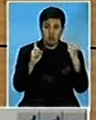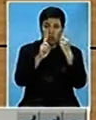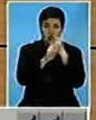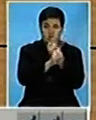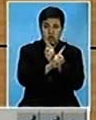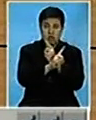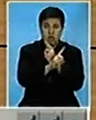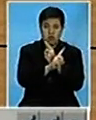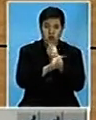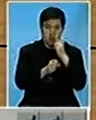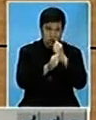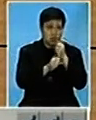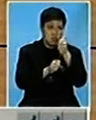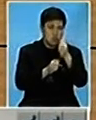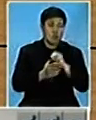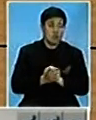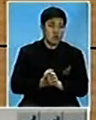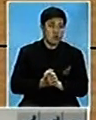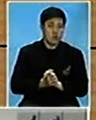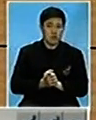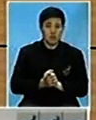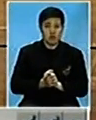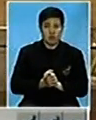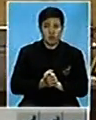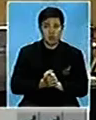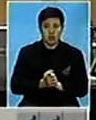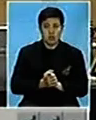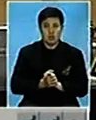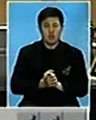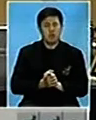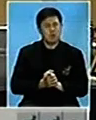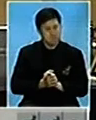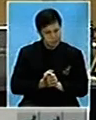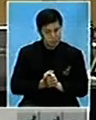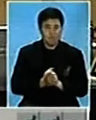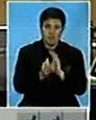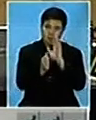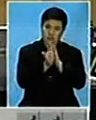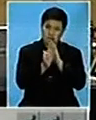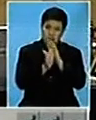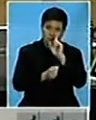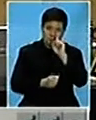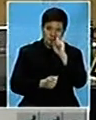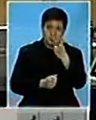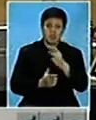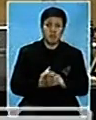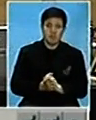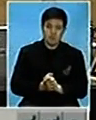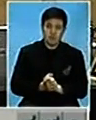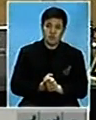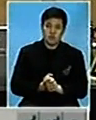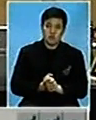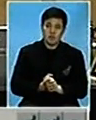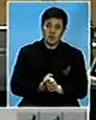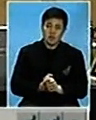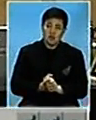จริงๆแล้วท่านประธานก็ทำหน้าที่ได้ดีมาก คือขอเตือนเป็นครั้งที่2นะครับ คือเวลา